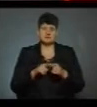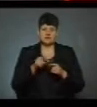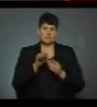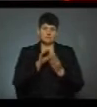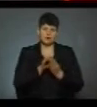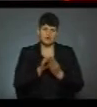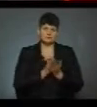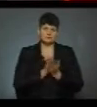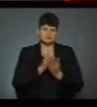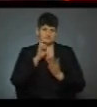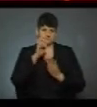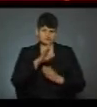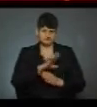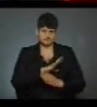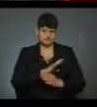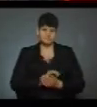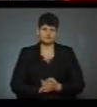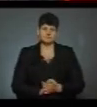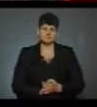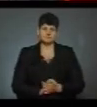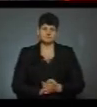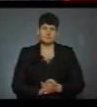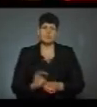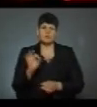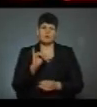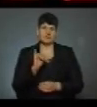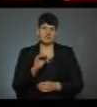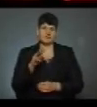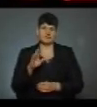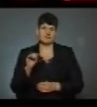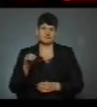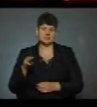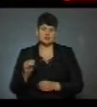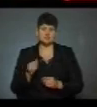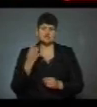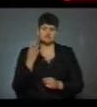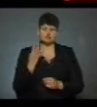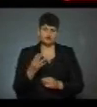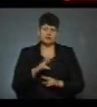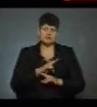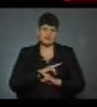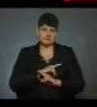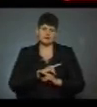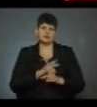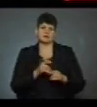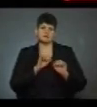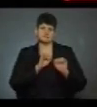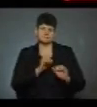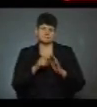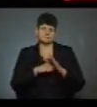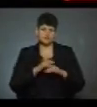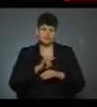могилі відправили молебень. Про Івана Вітишина та ще 4 загиблих кіборгів з Тернопільщини добровольці